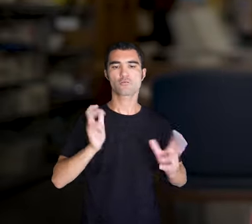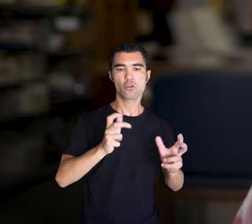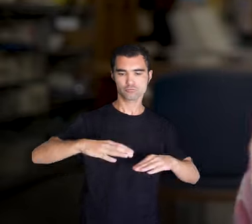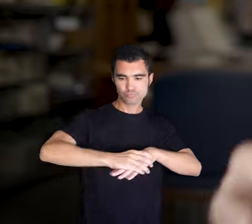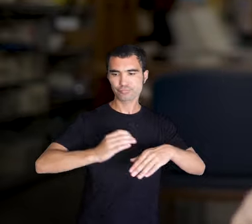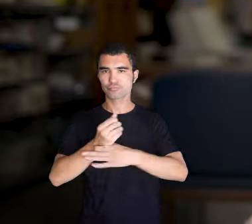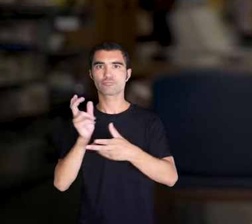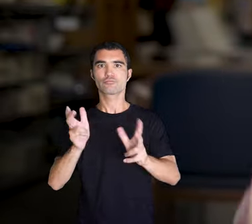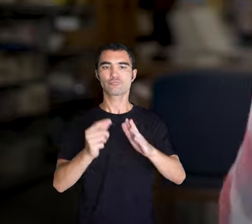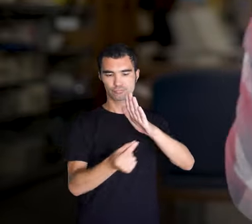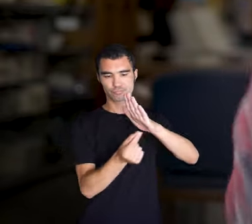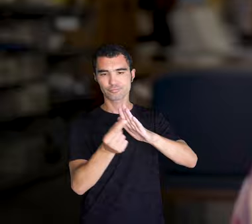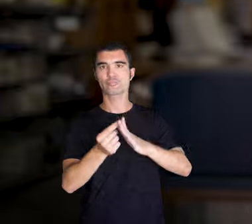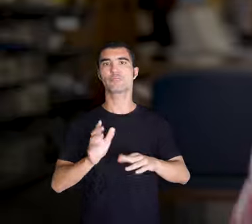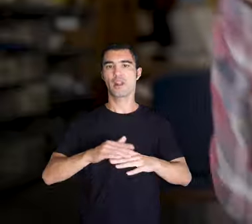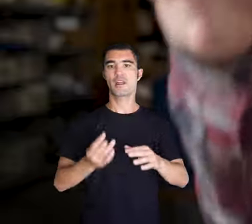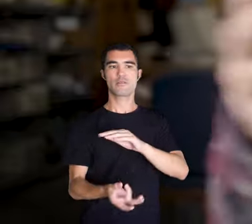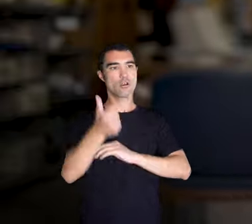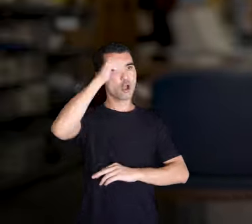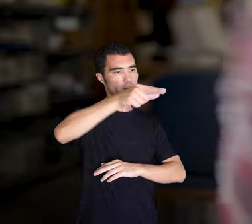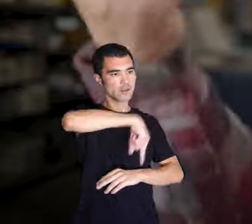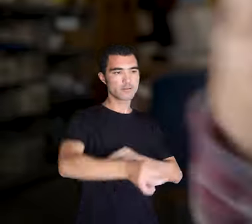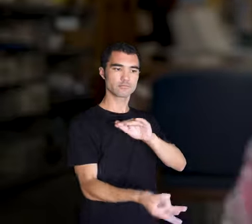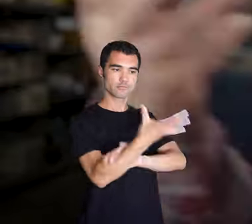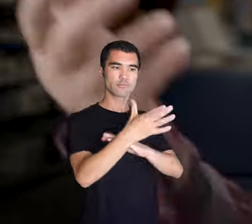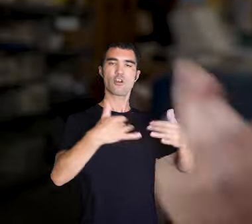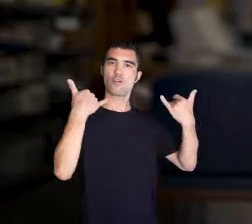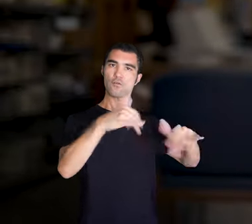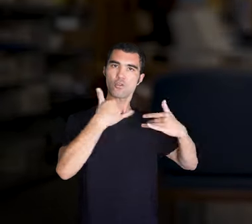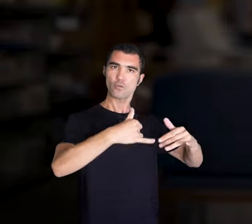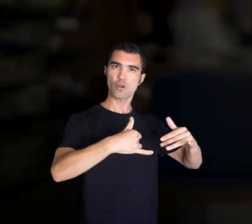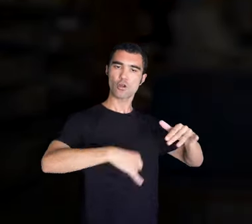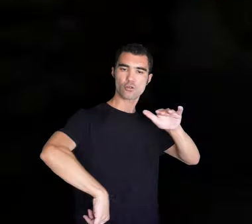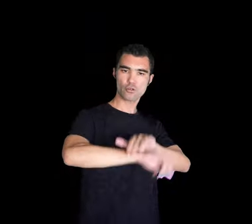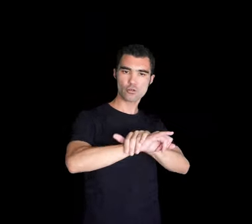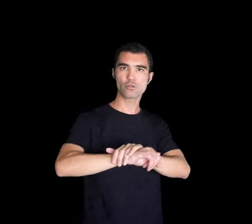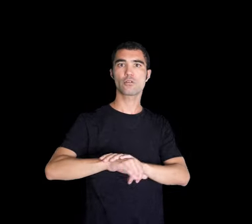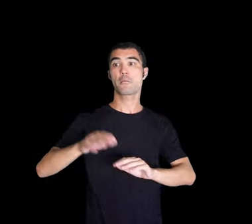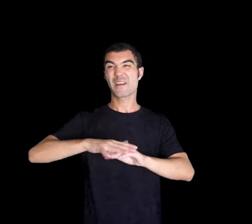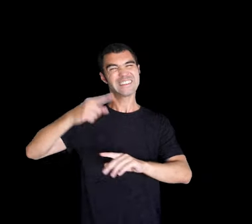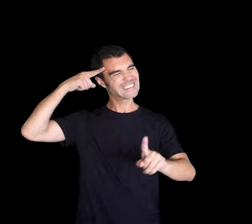homes pareixen un equip de futbol, ja? I llevar la gent de dins el bar.